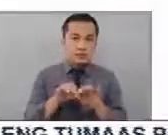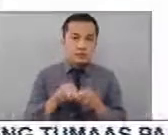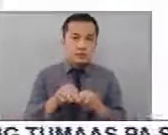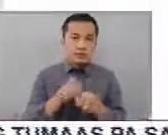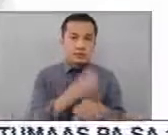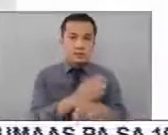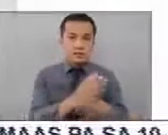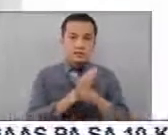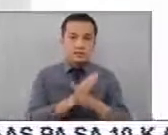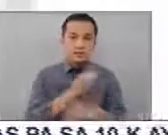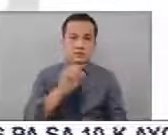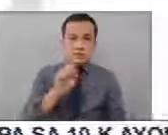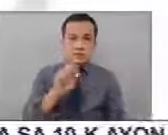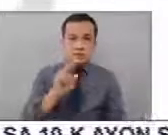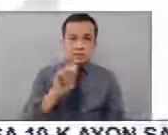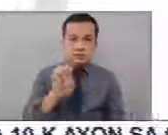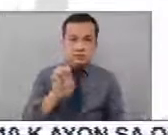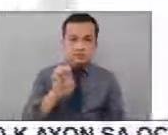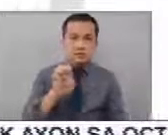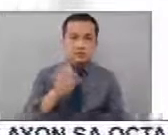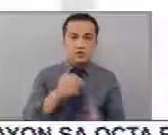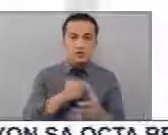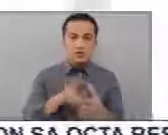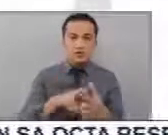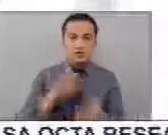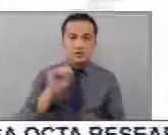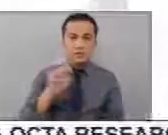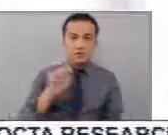934 na bagong kaso ng COVID-19 at